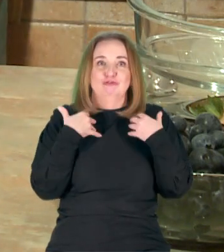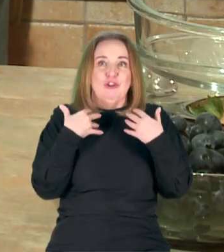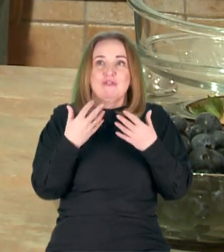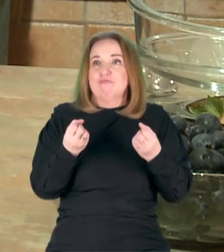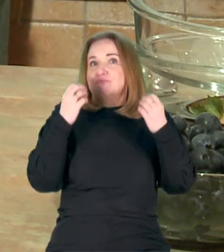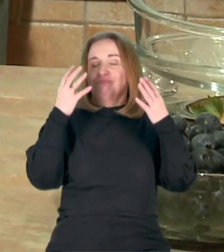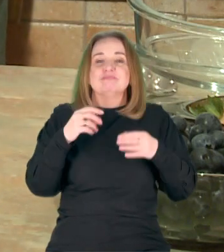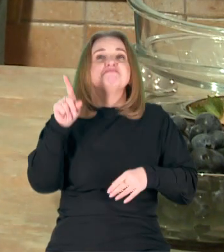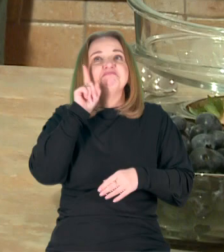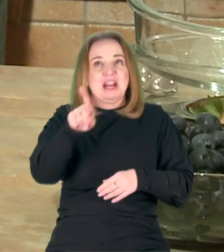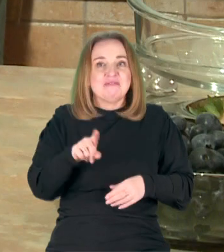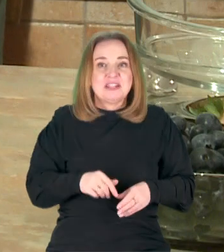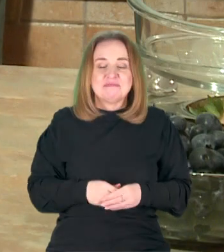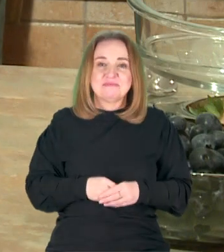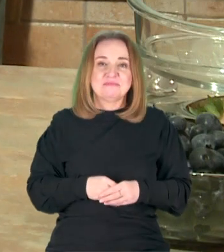do wody.